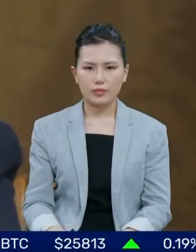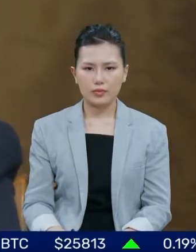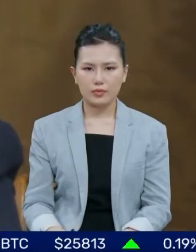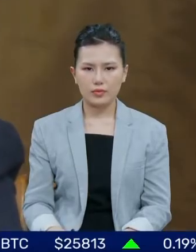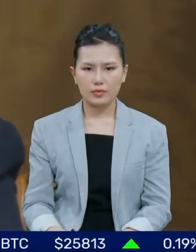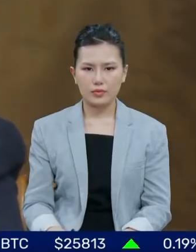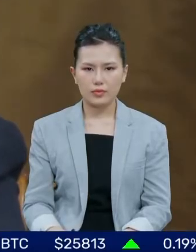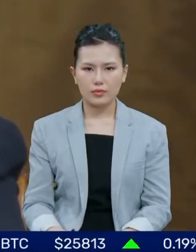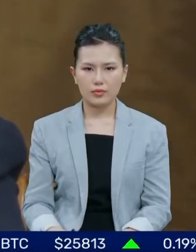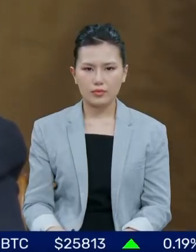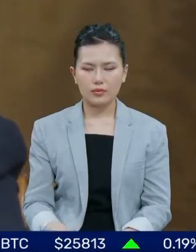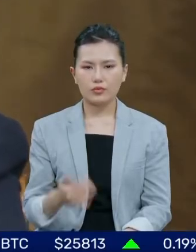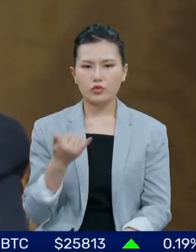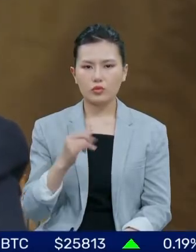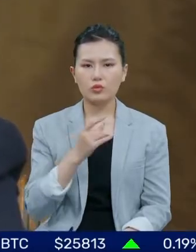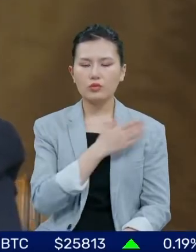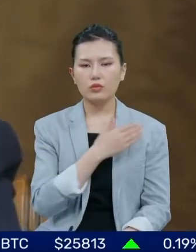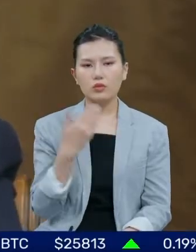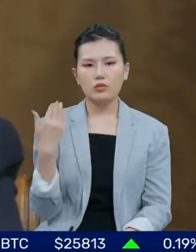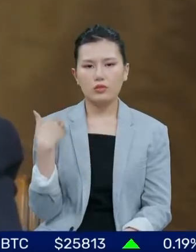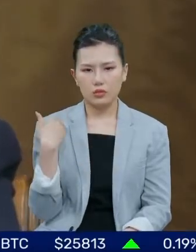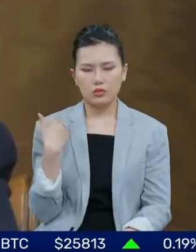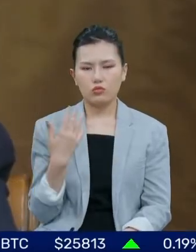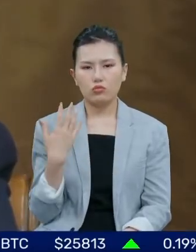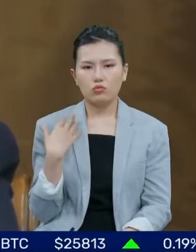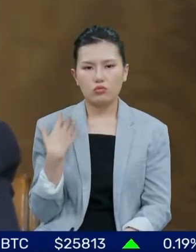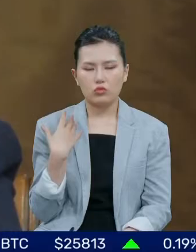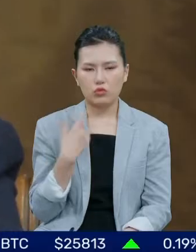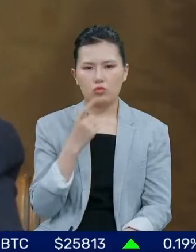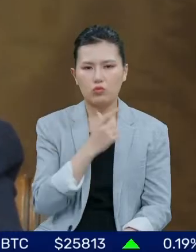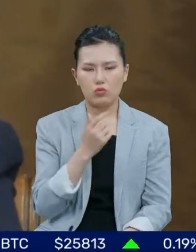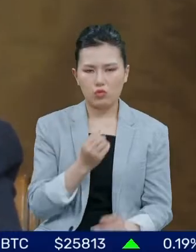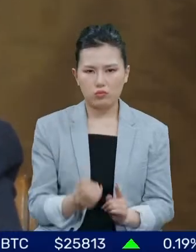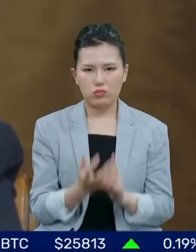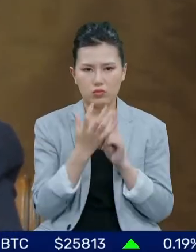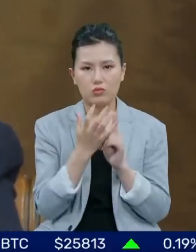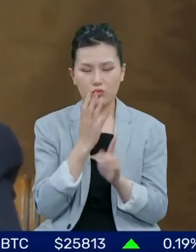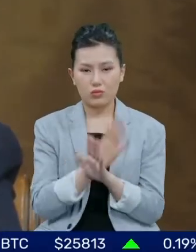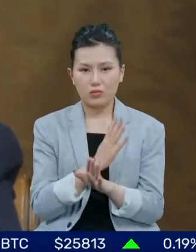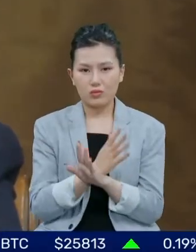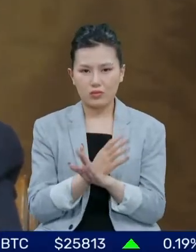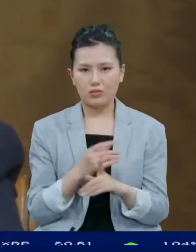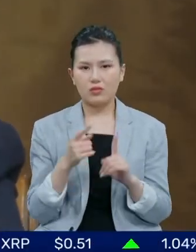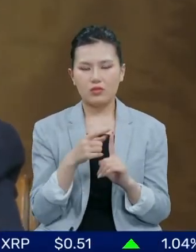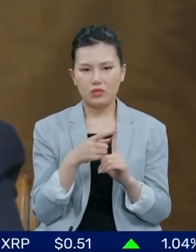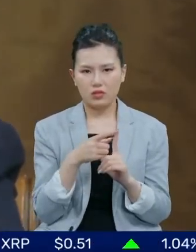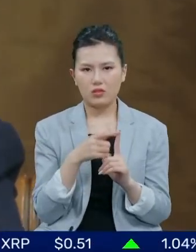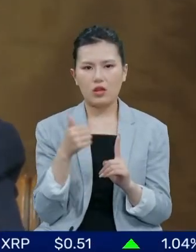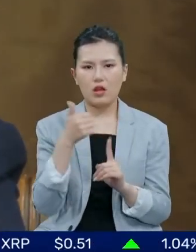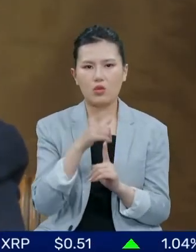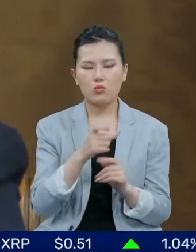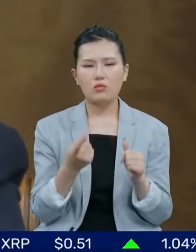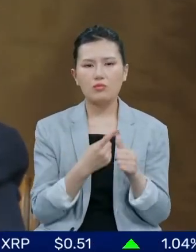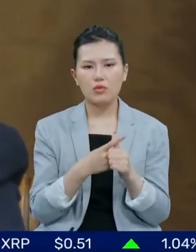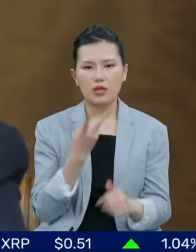За улсын хурлын дарга өнгөрсөн 5 дахь өдөр байгуулсан энэ Нямбатар сайдар ахлуулсан ажлын